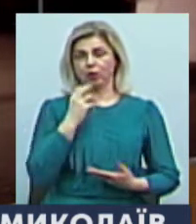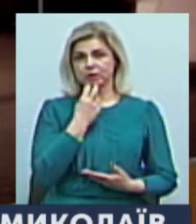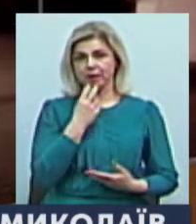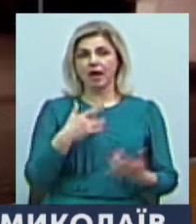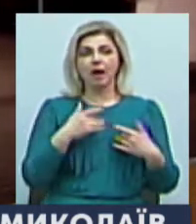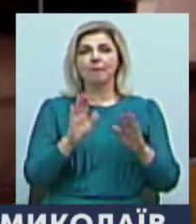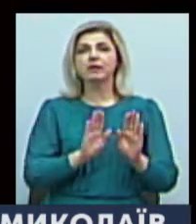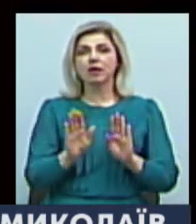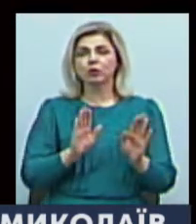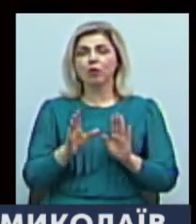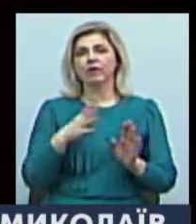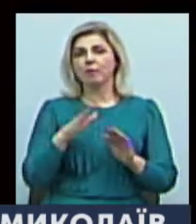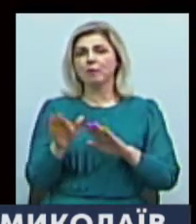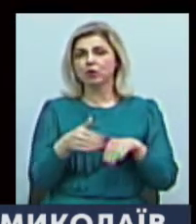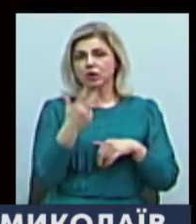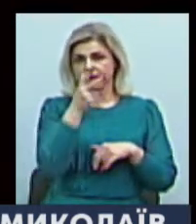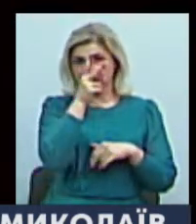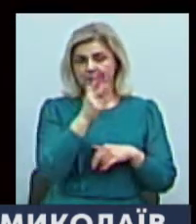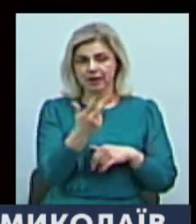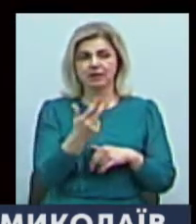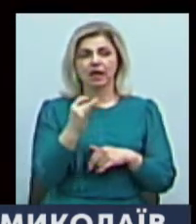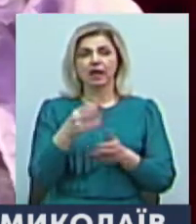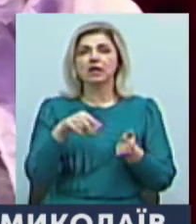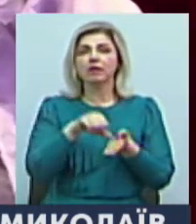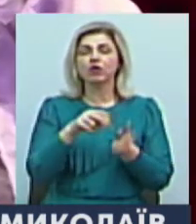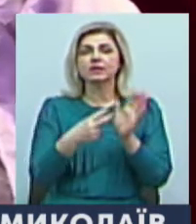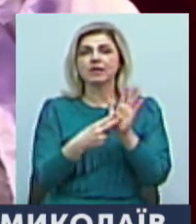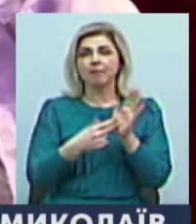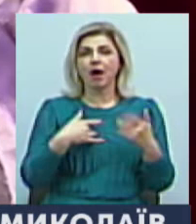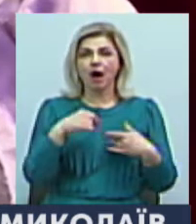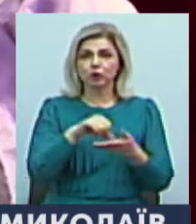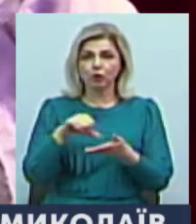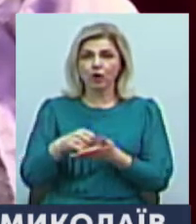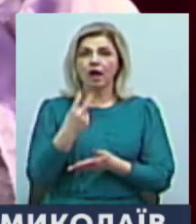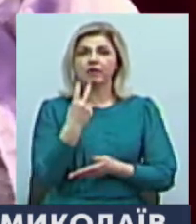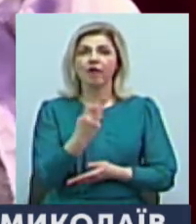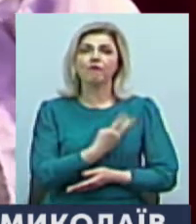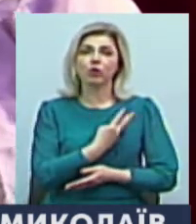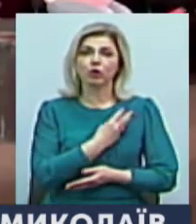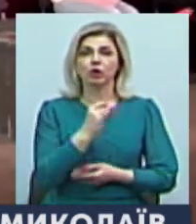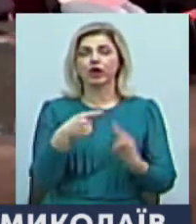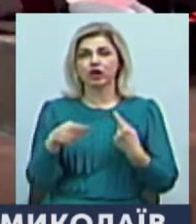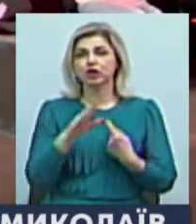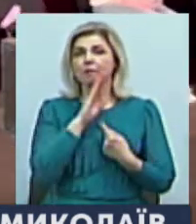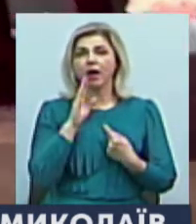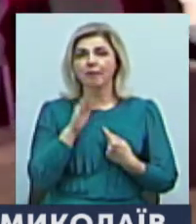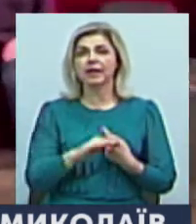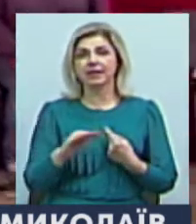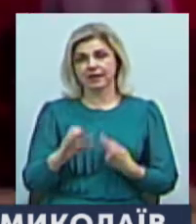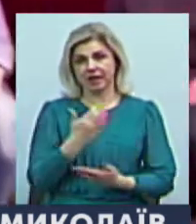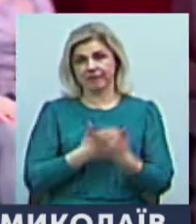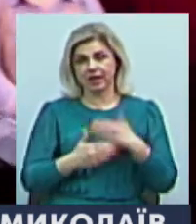п'єси пішло 3 місяці. Грають у ній 7 акторів, 2 волонтери, інші – мами дітей з інвалідністю. Під час вистави